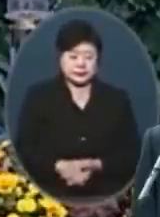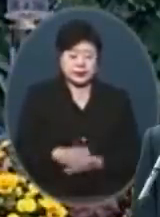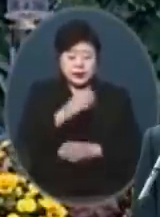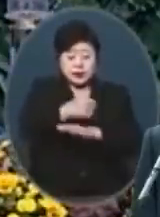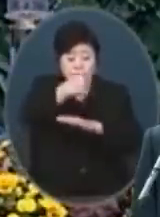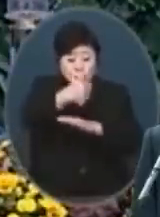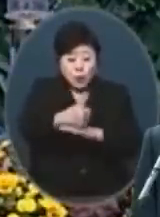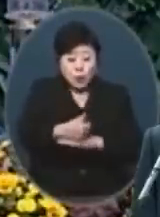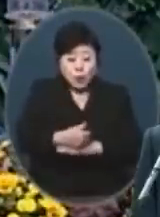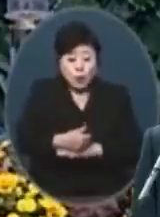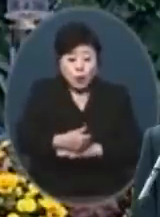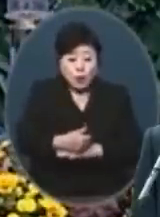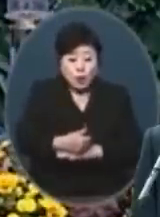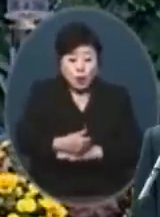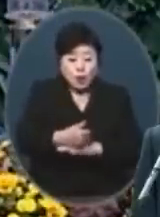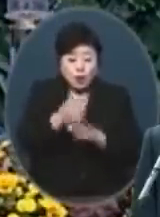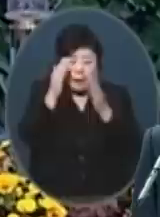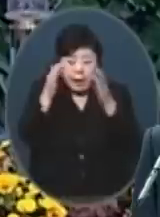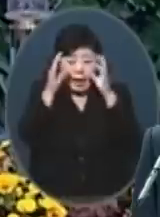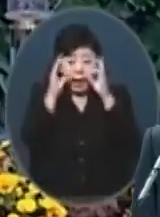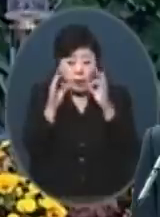그리스도를 바라보고